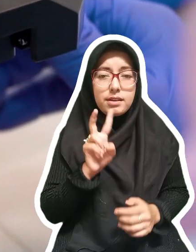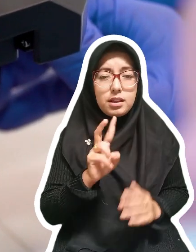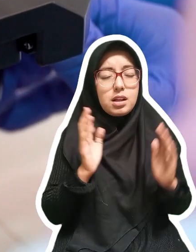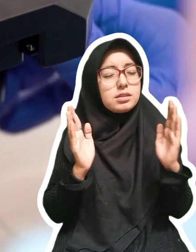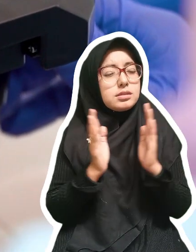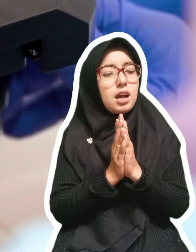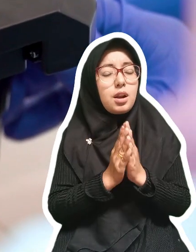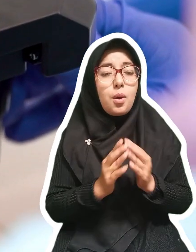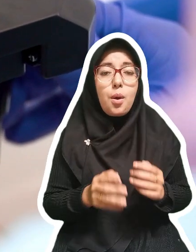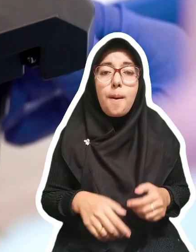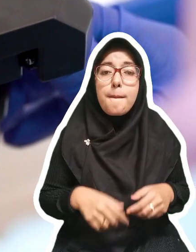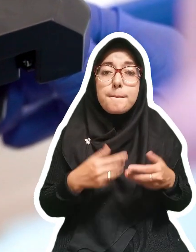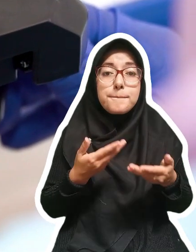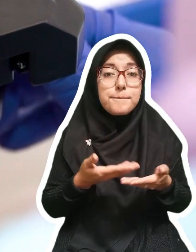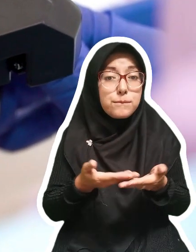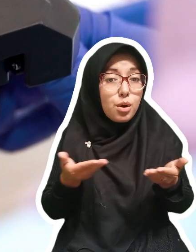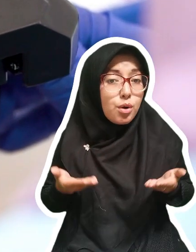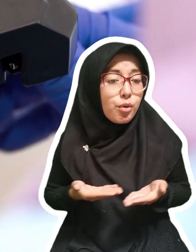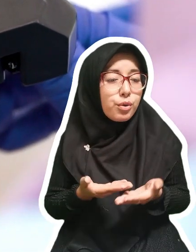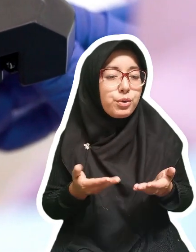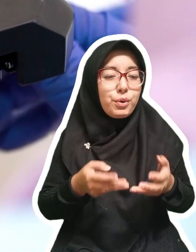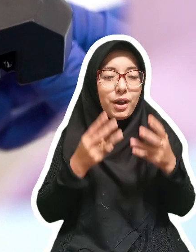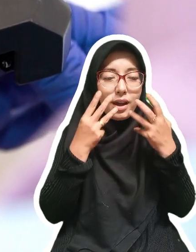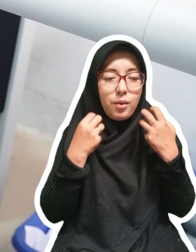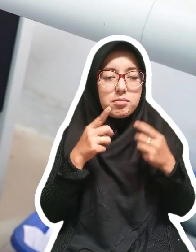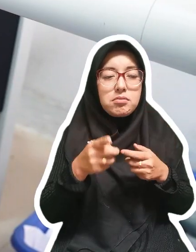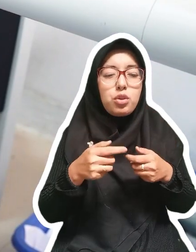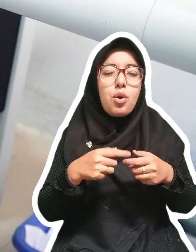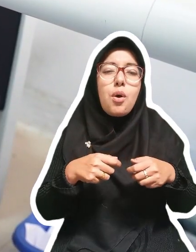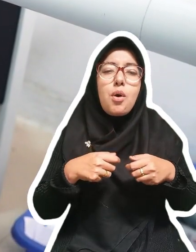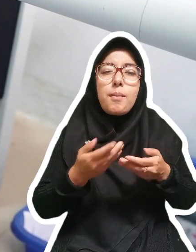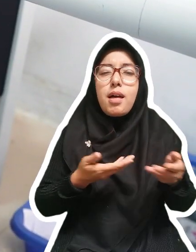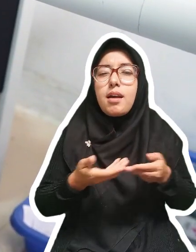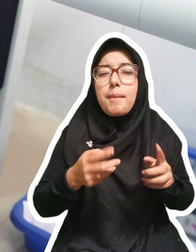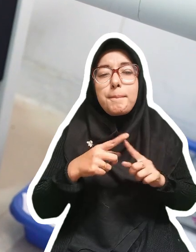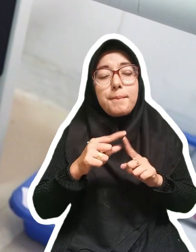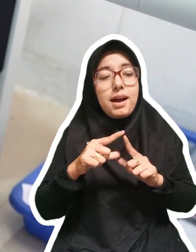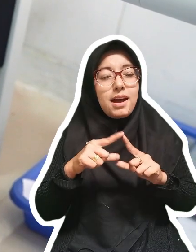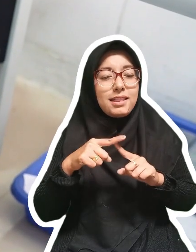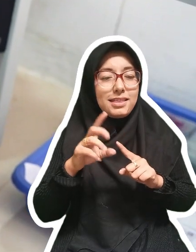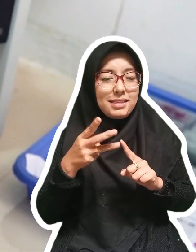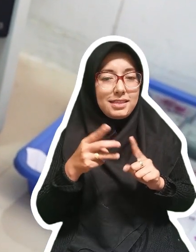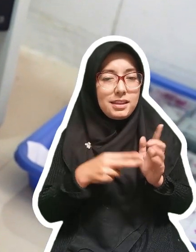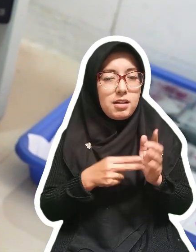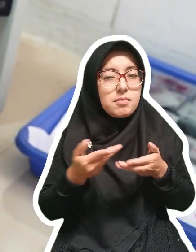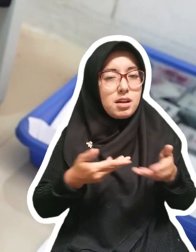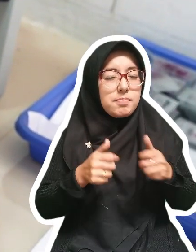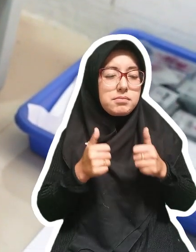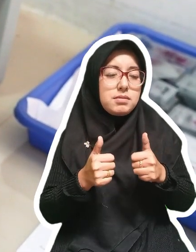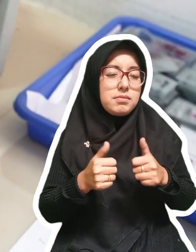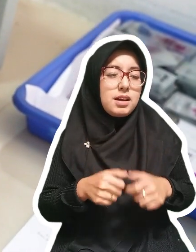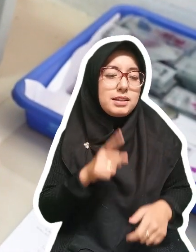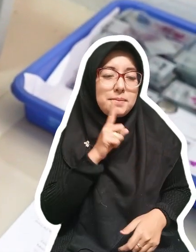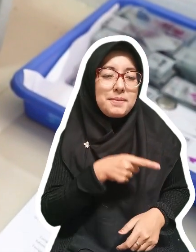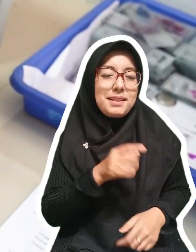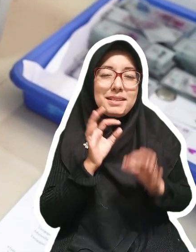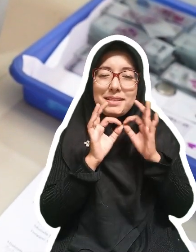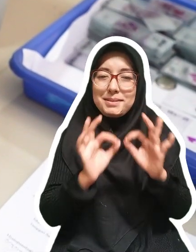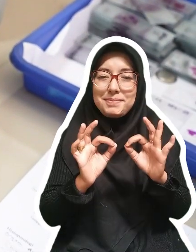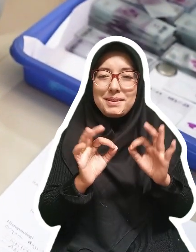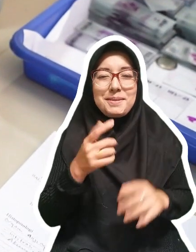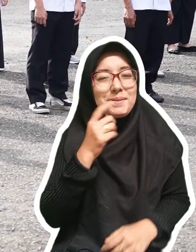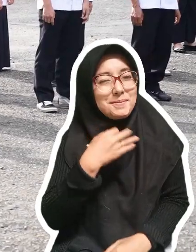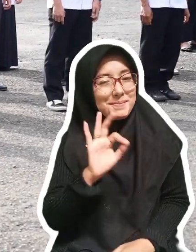serta pengujian veteriner dan produk hewan dengan moto pelayanan paten, pelayanan prima, cepat, tepat,